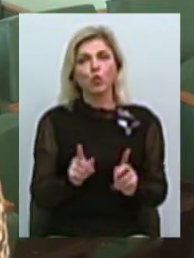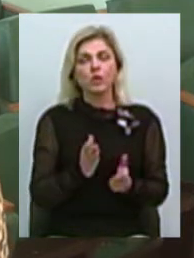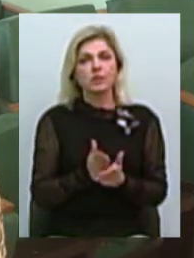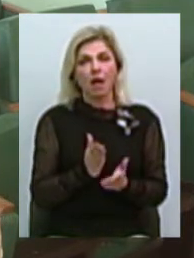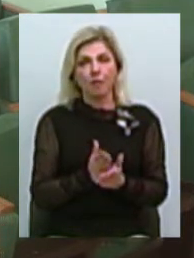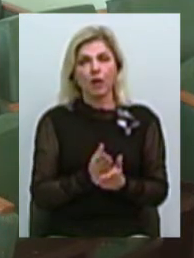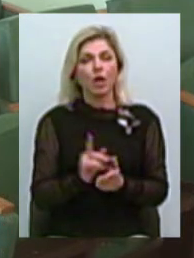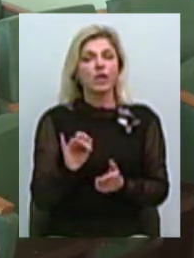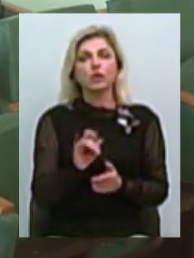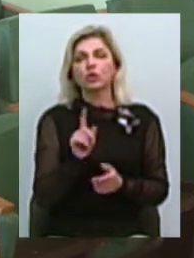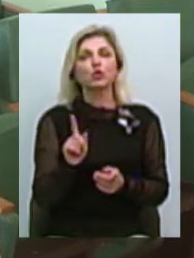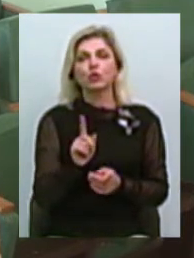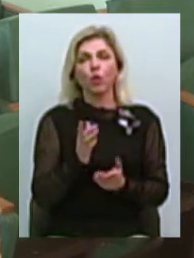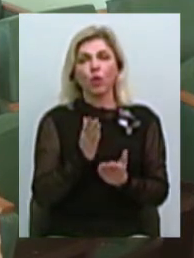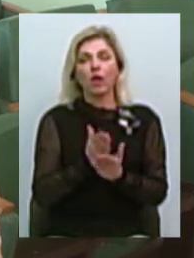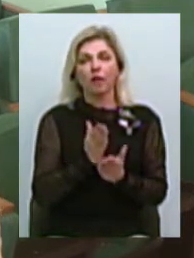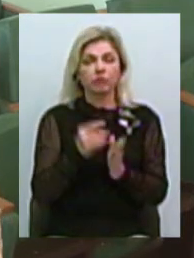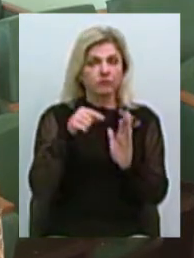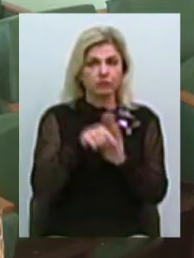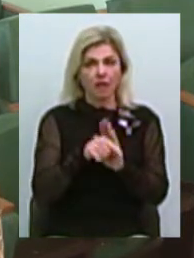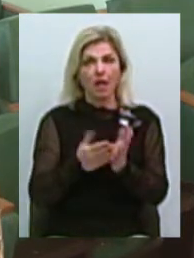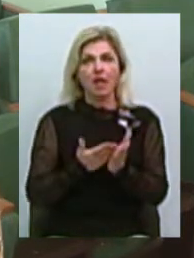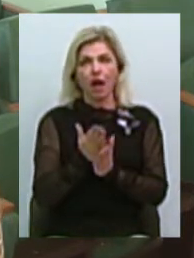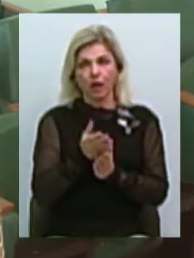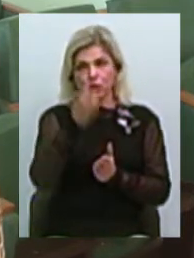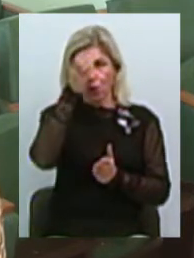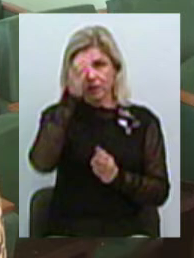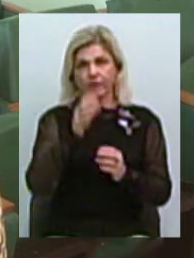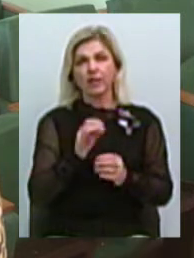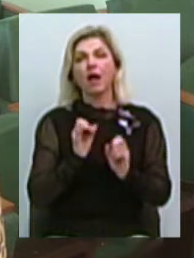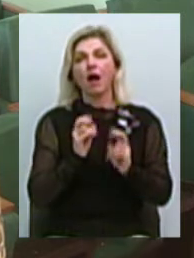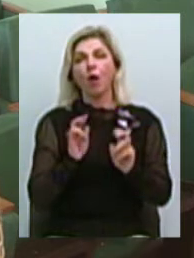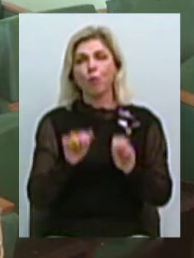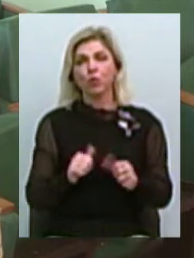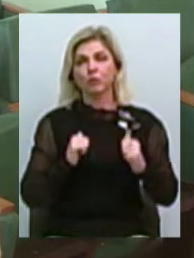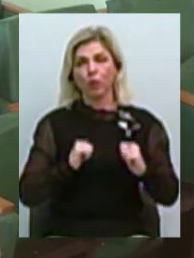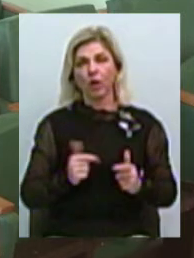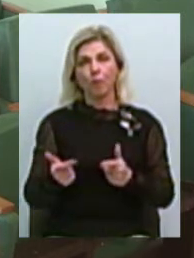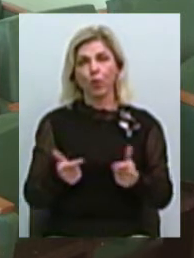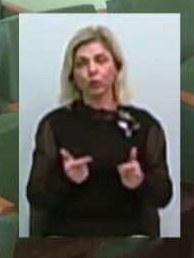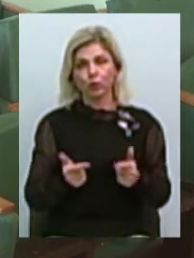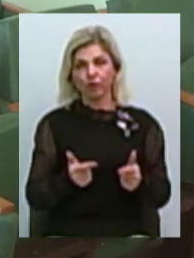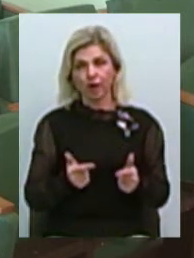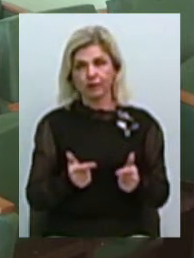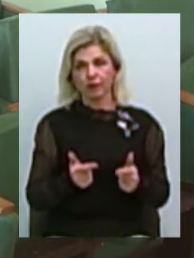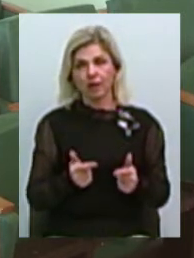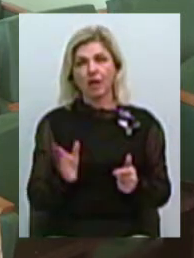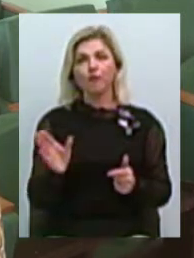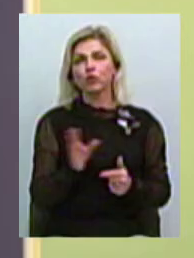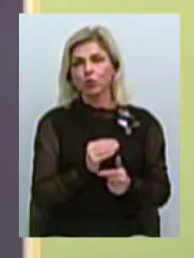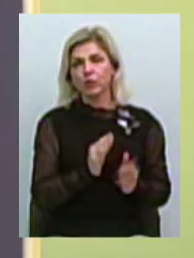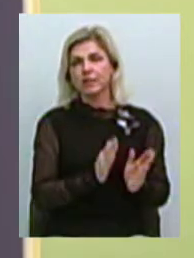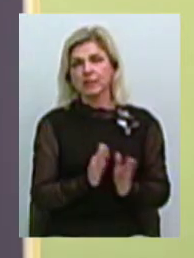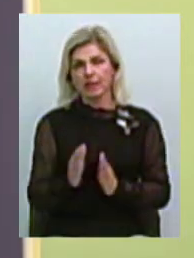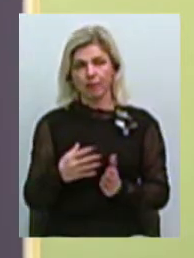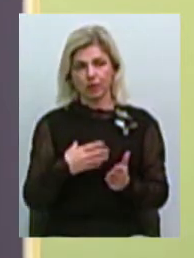чого складається якість освіти і як вони зможуть спокійно підготувати всю систему своєї